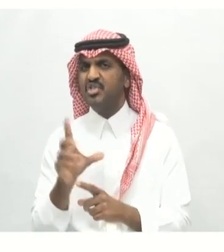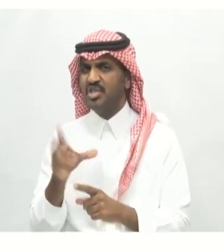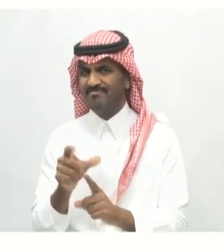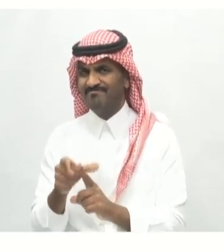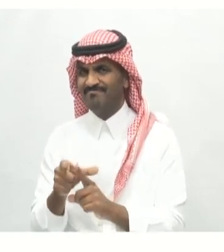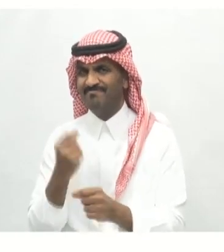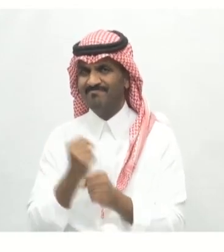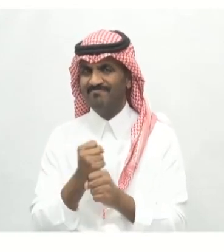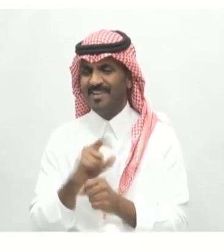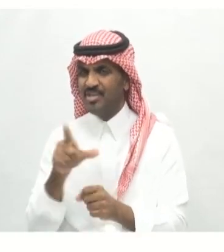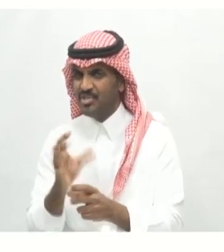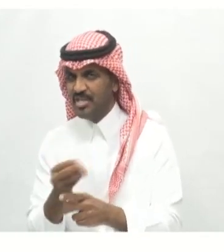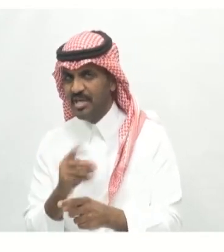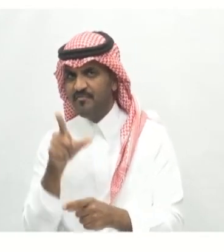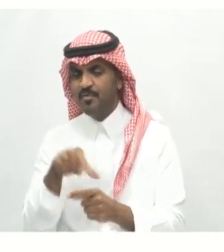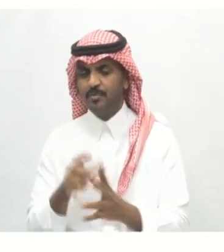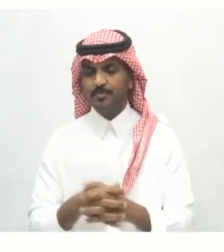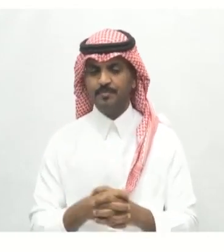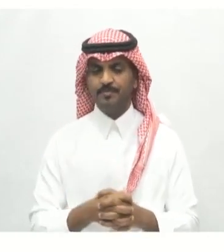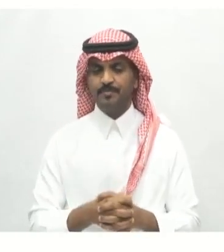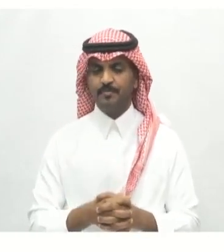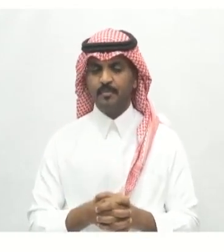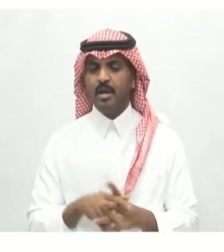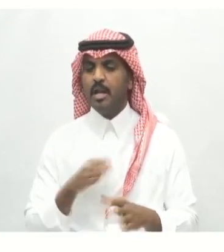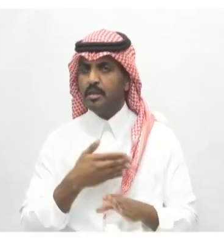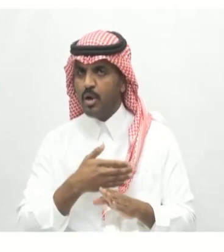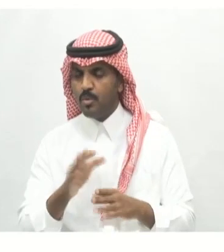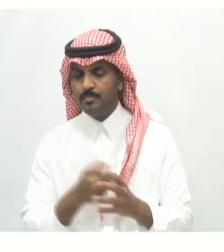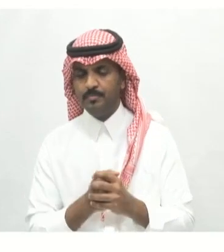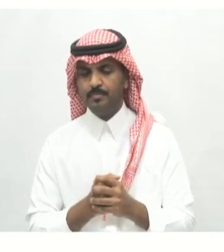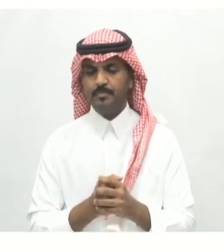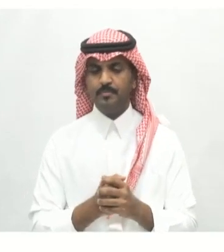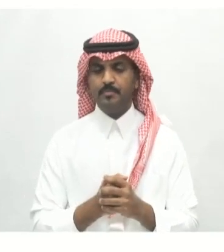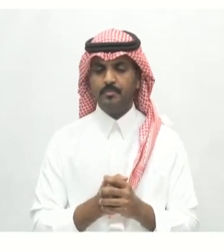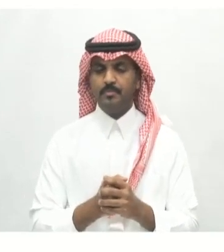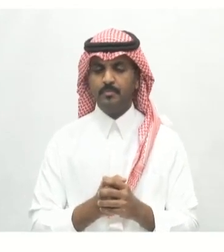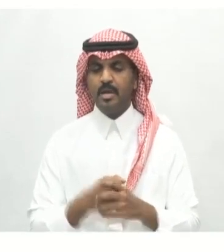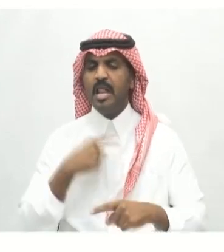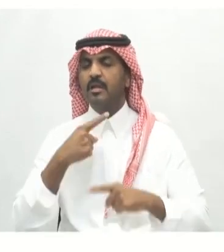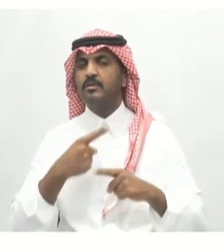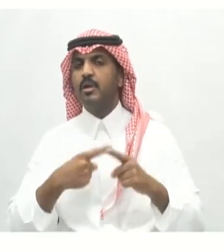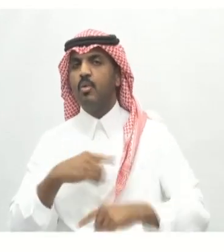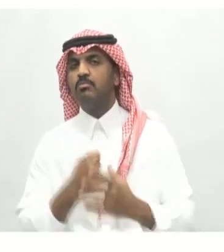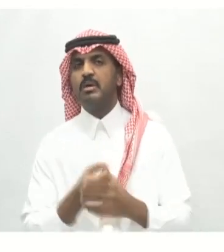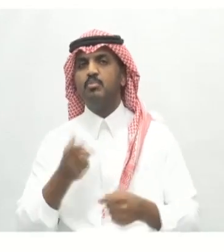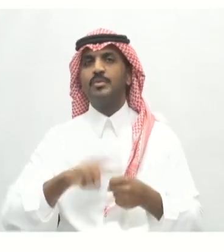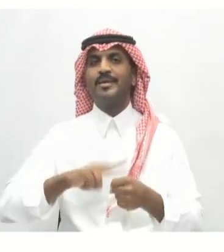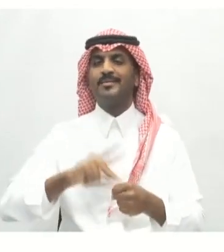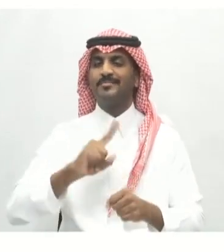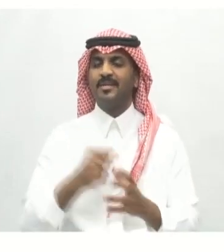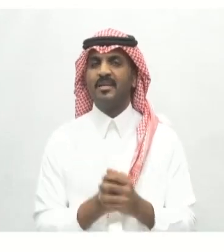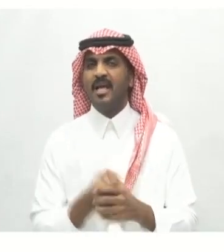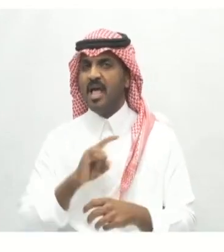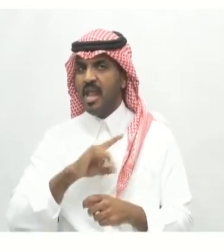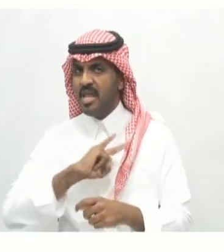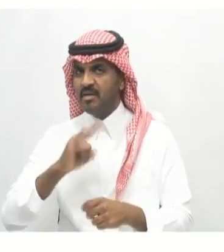مباشره هذا معنى الفوريه على الدوام هنا على الدوام يعني ان هنا انه متكرر يعني النهي